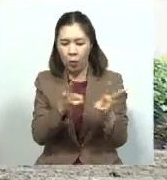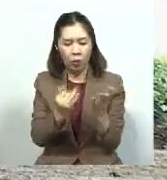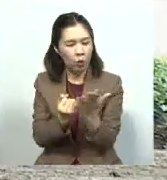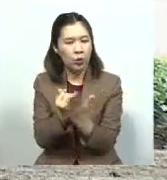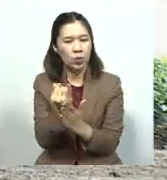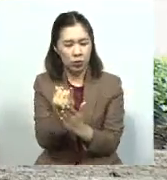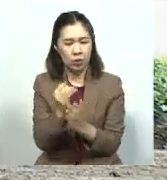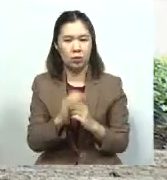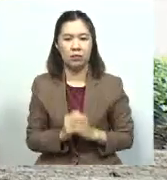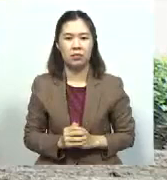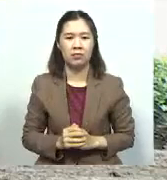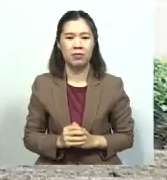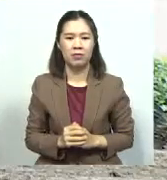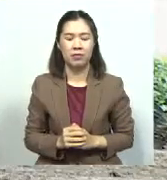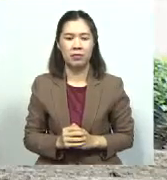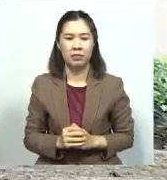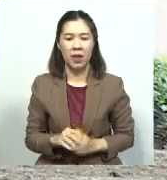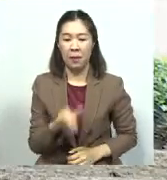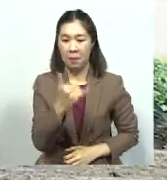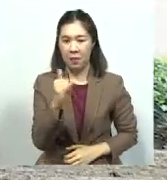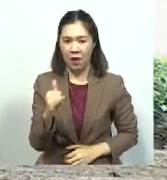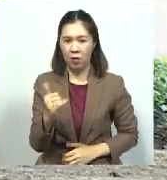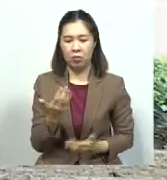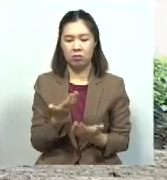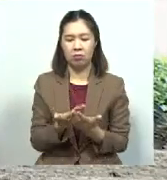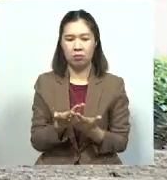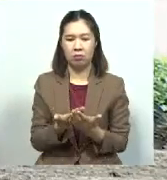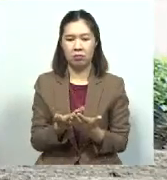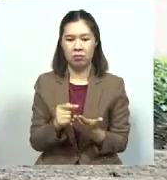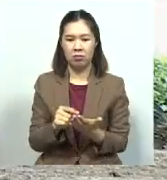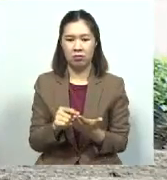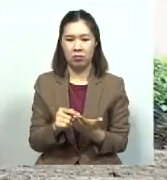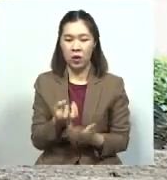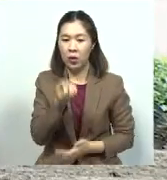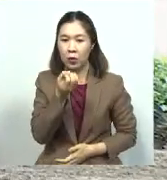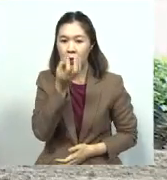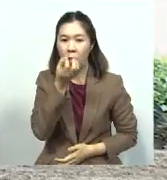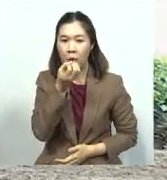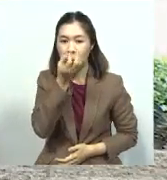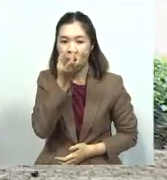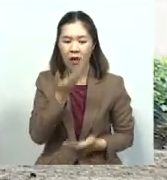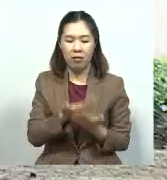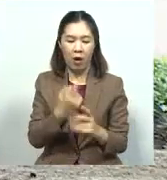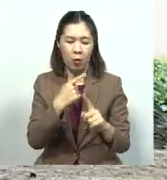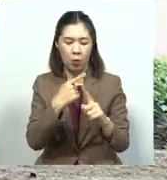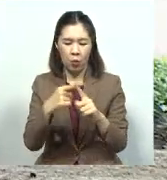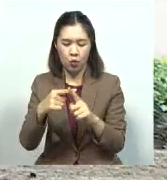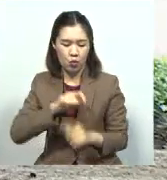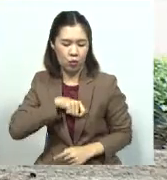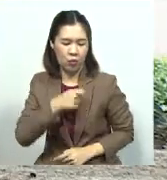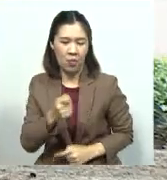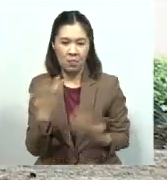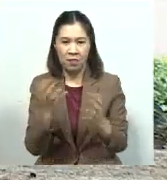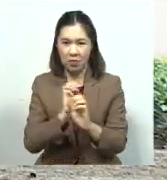วินัยด้วยนะ ใช่ต้องใช้ให้เป็นนะคะบางคนเนี่ยไม่เคยถูกดอกเบี้ยจากบัตรเครดิตเลยและมีแต่จะได้สิ